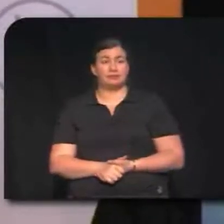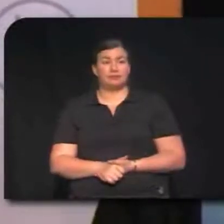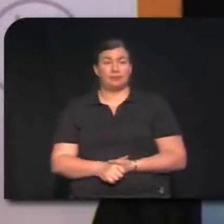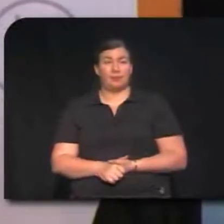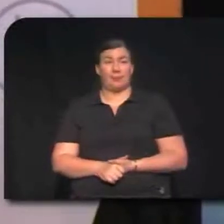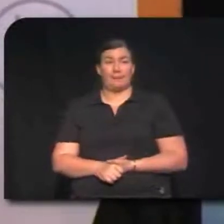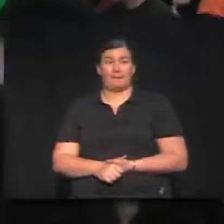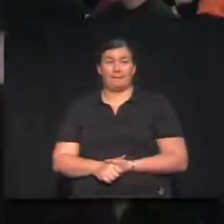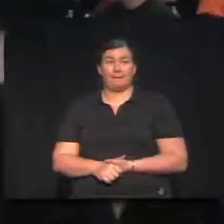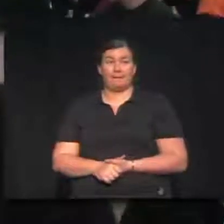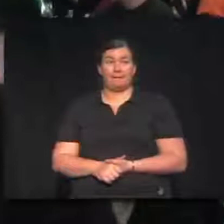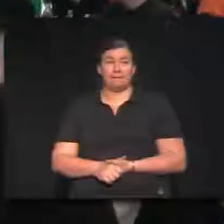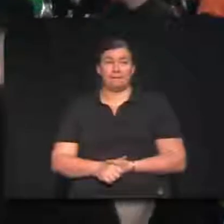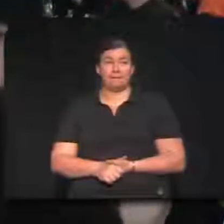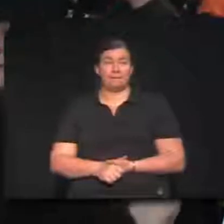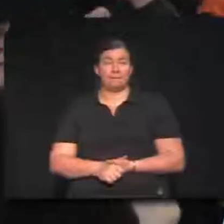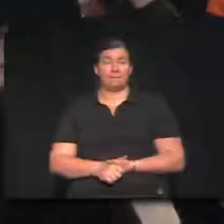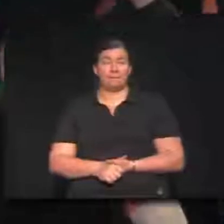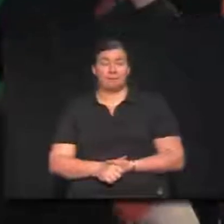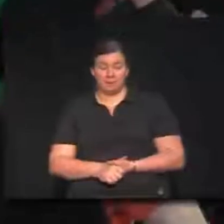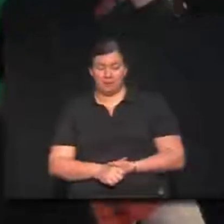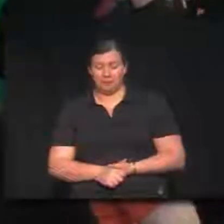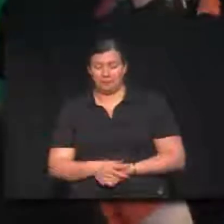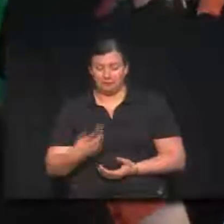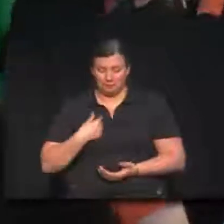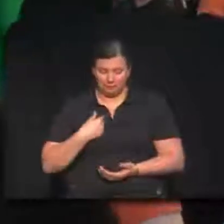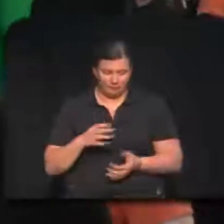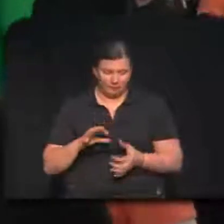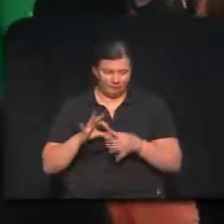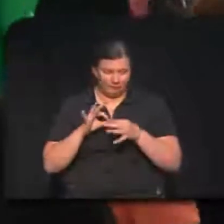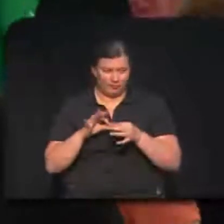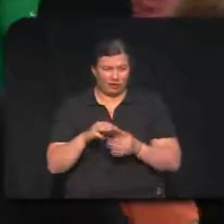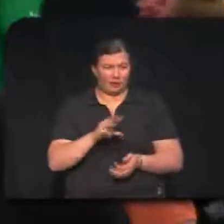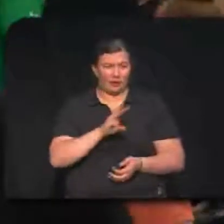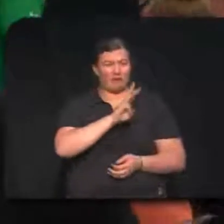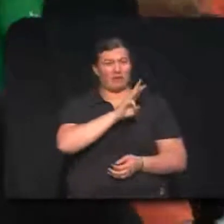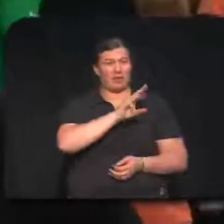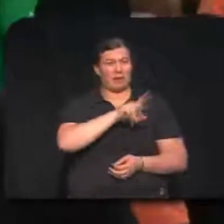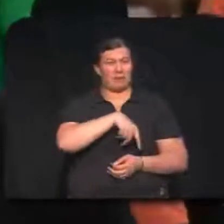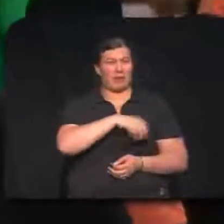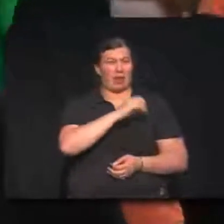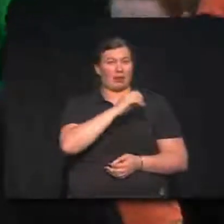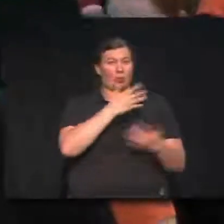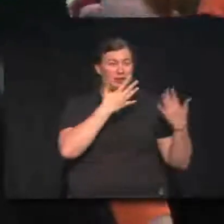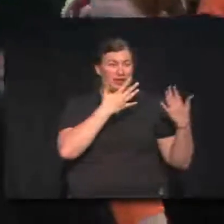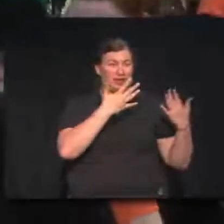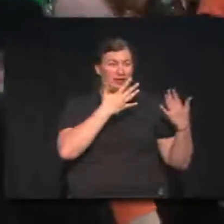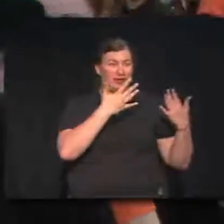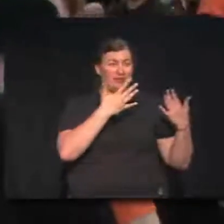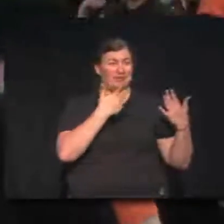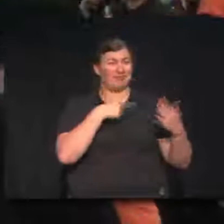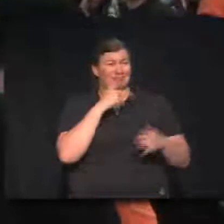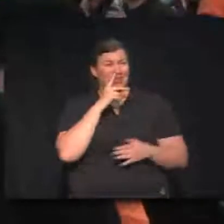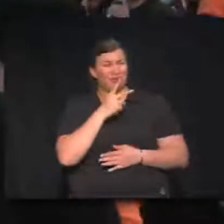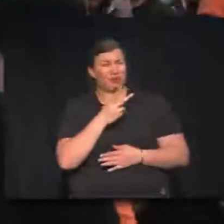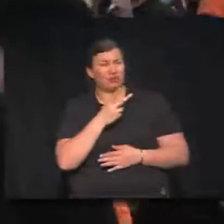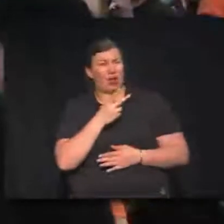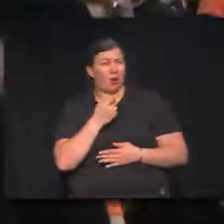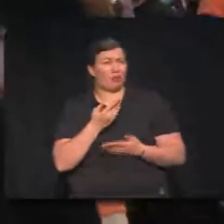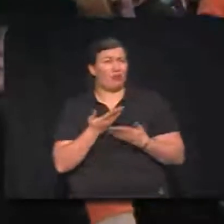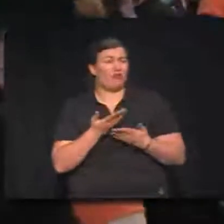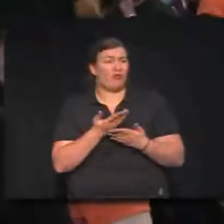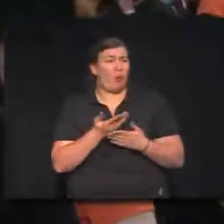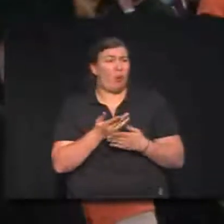ja und zwar zum wp010 habt ihr euch bei der Erstellung von Antisemiten beraten